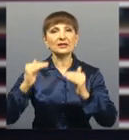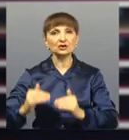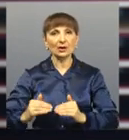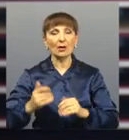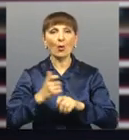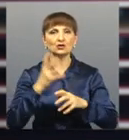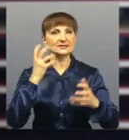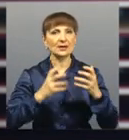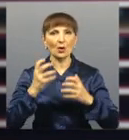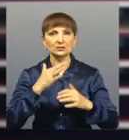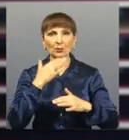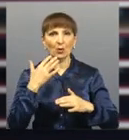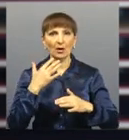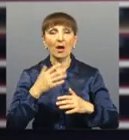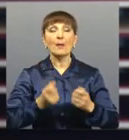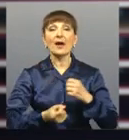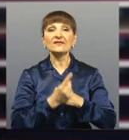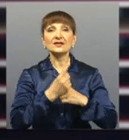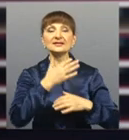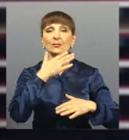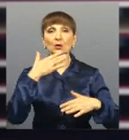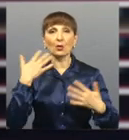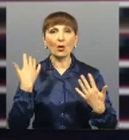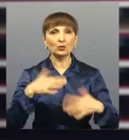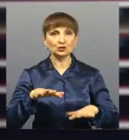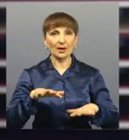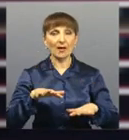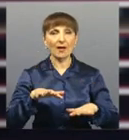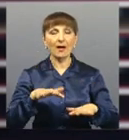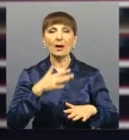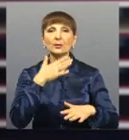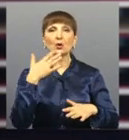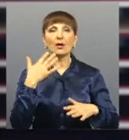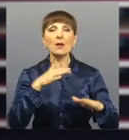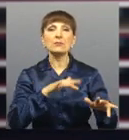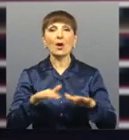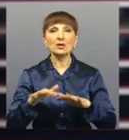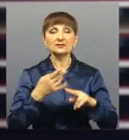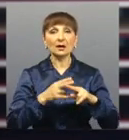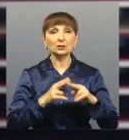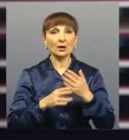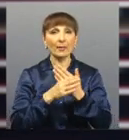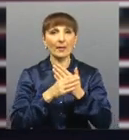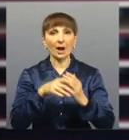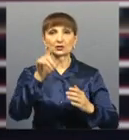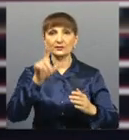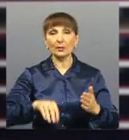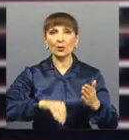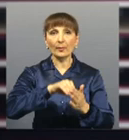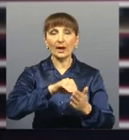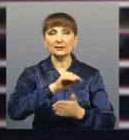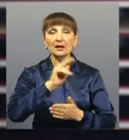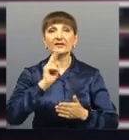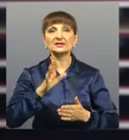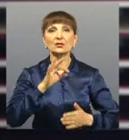достаточно серьезно. Во-вторых, появилось много, как я уже сказала ранее, появилось очень много механизмов, которые позволяют покупателю приобрести